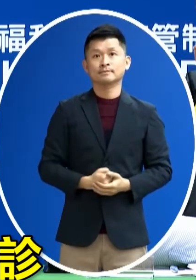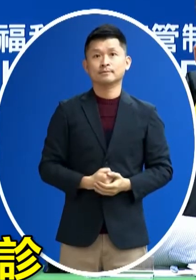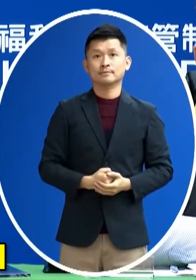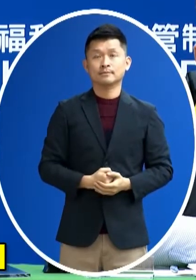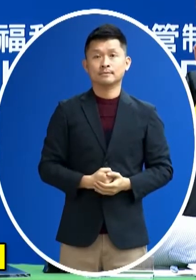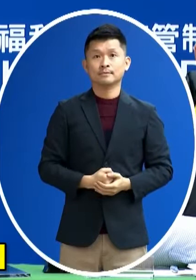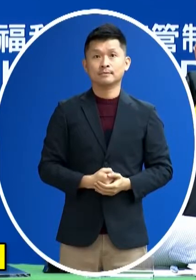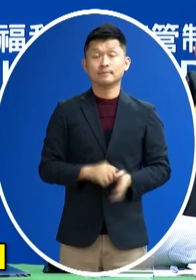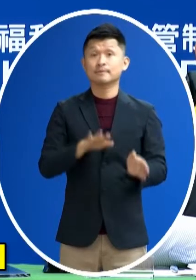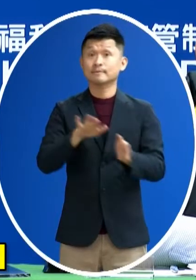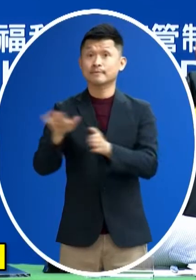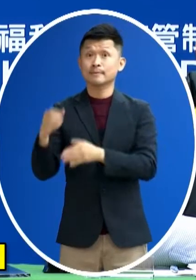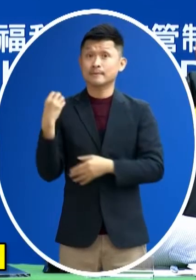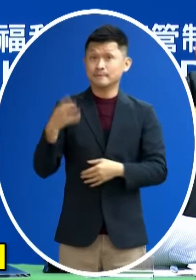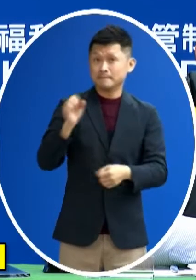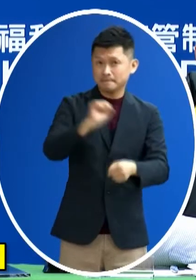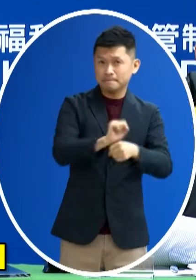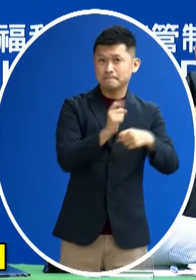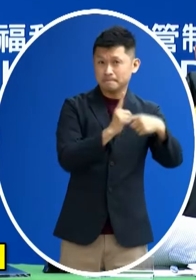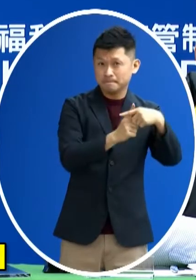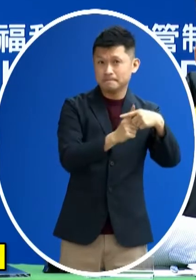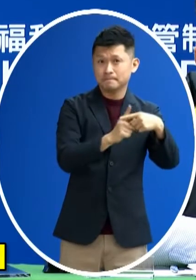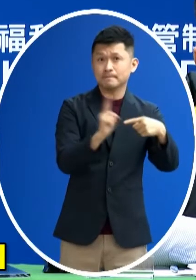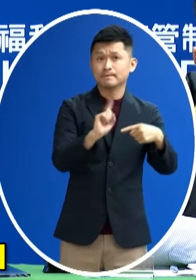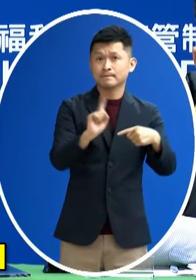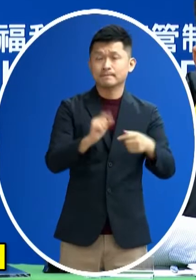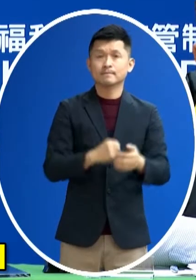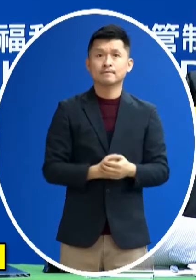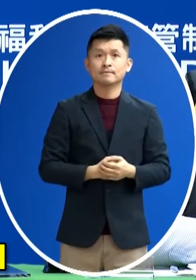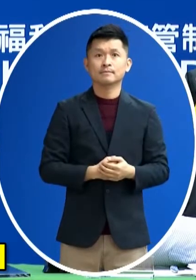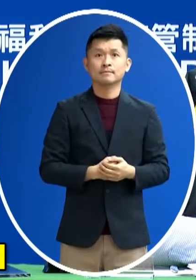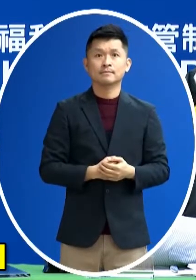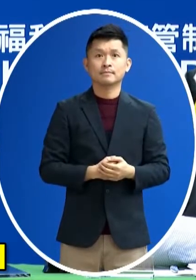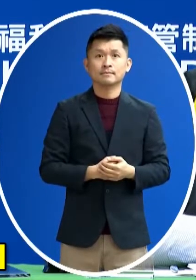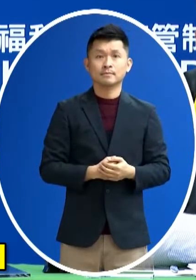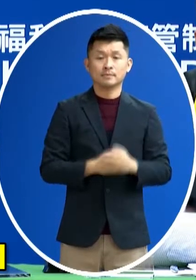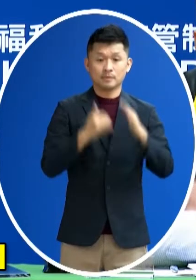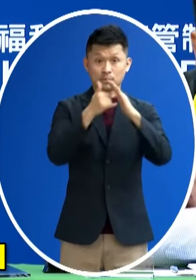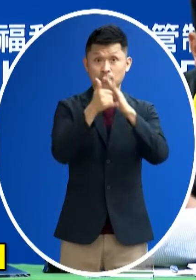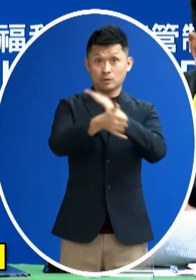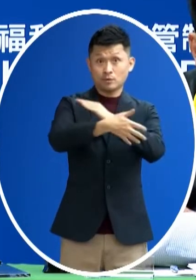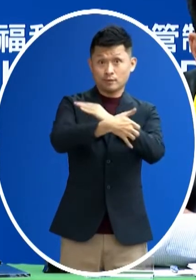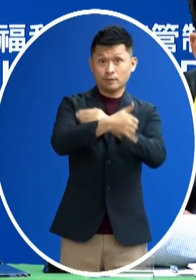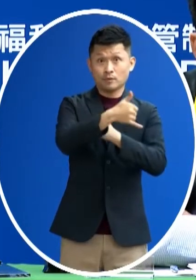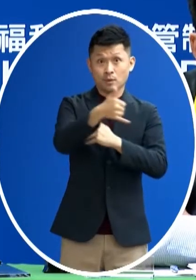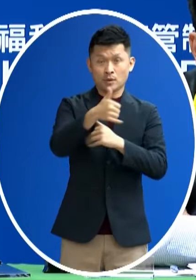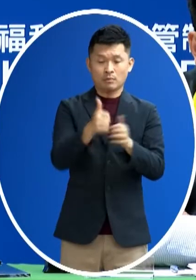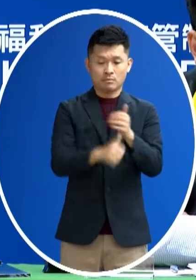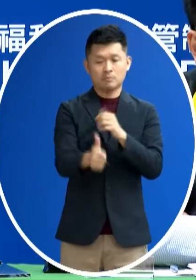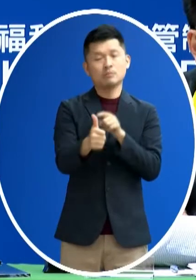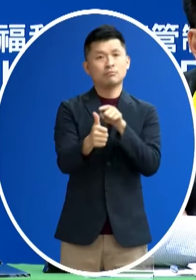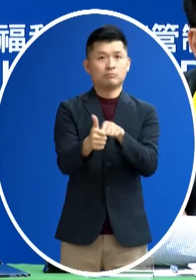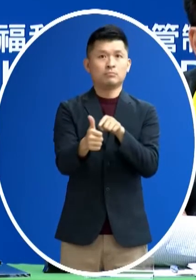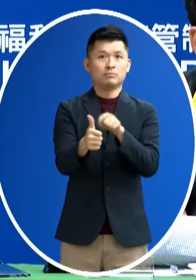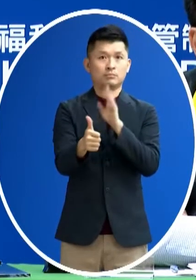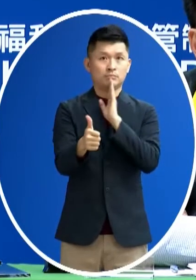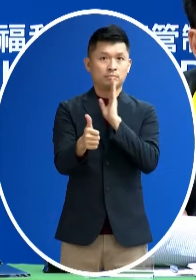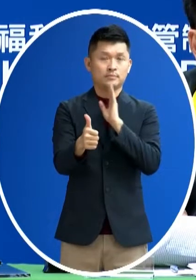然后在新增的两个人，一个是这个居服员的小孩，居服员的小